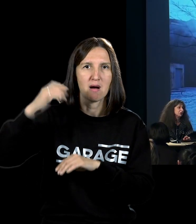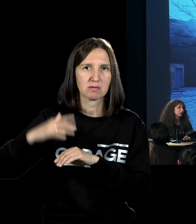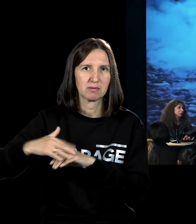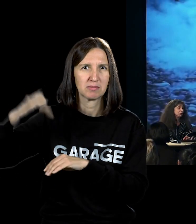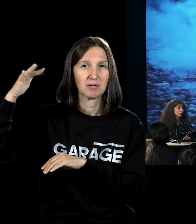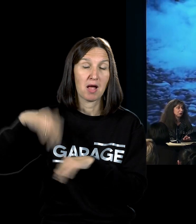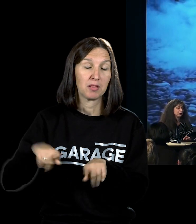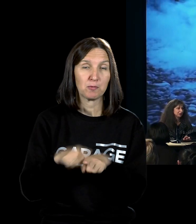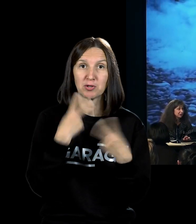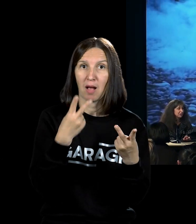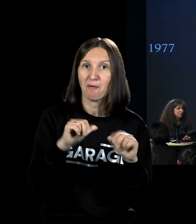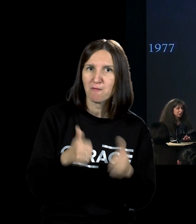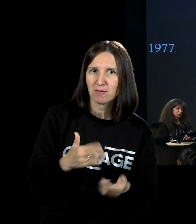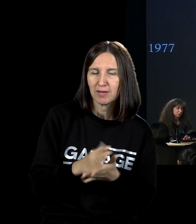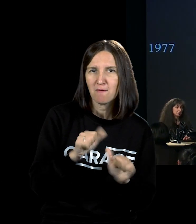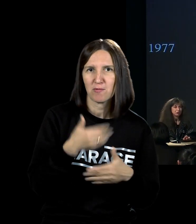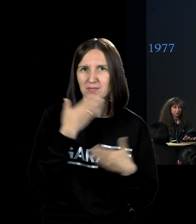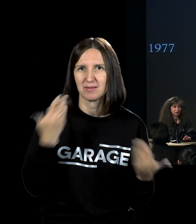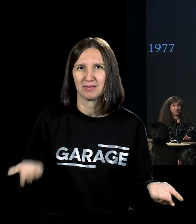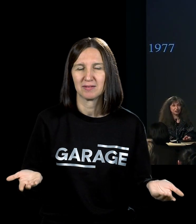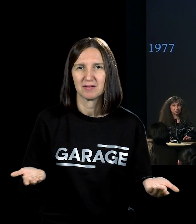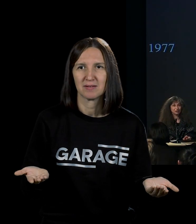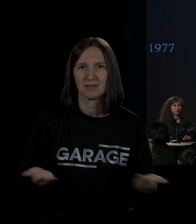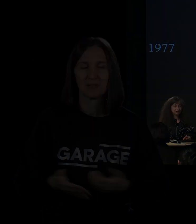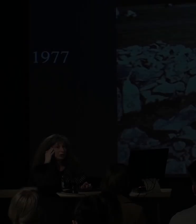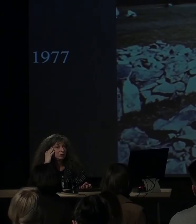предельно эфемерные, бесформенного.